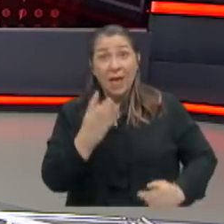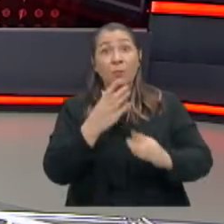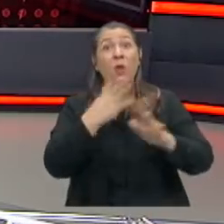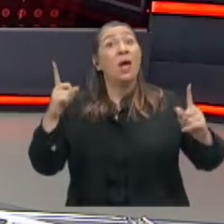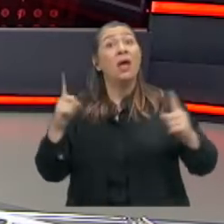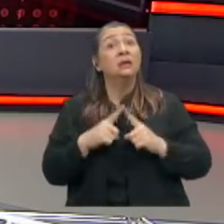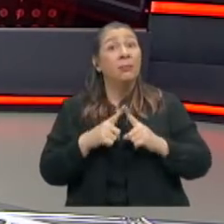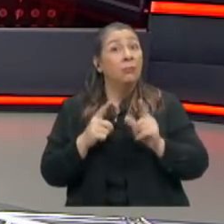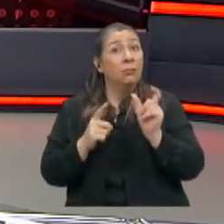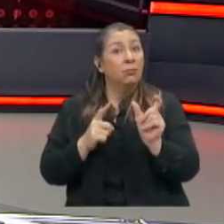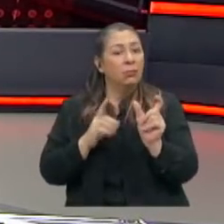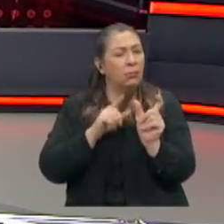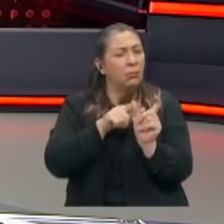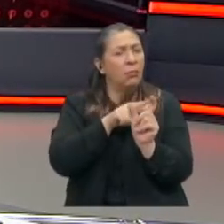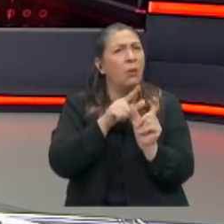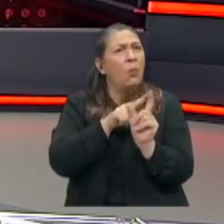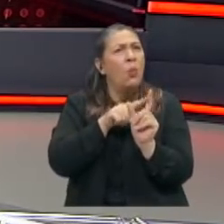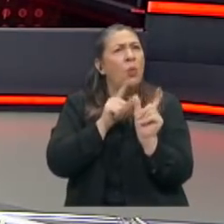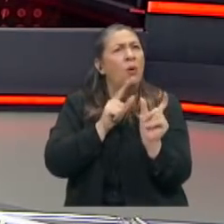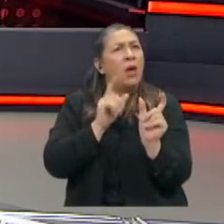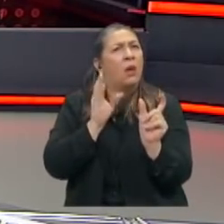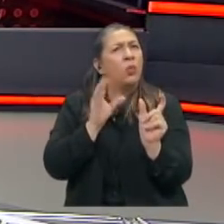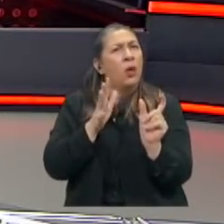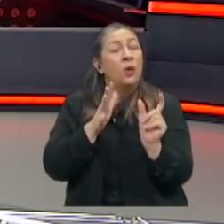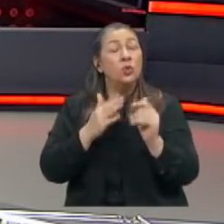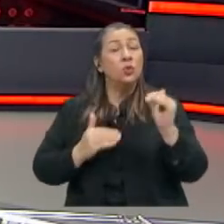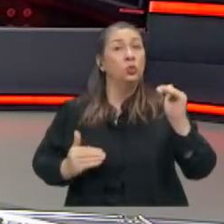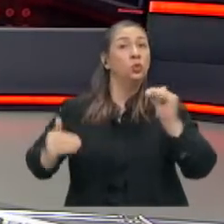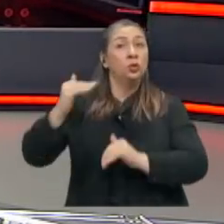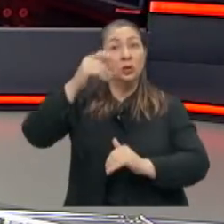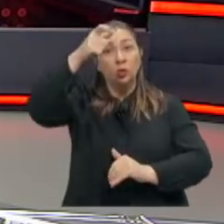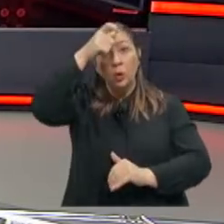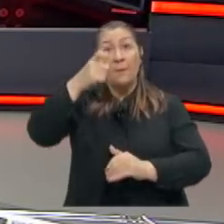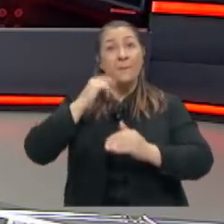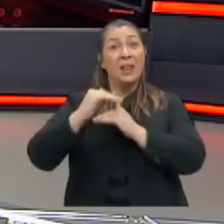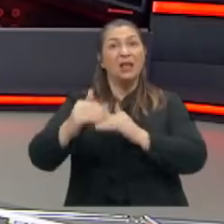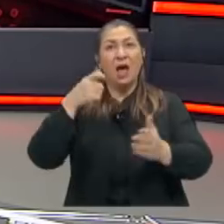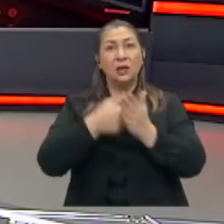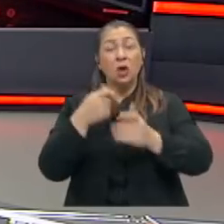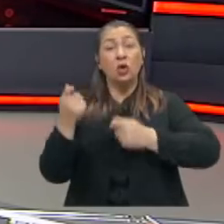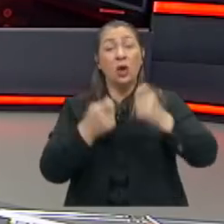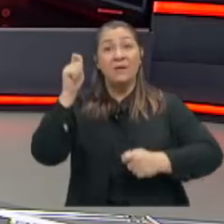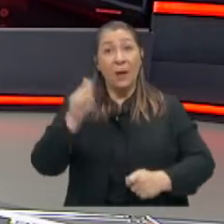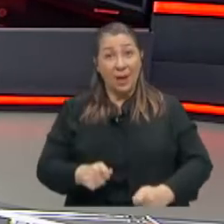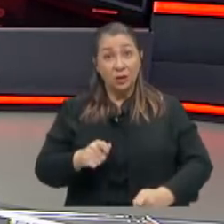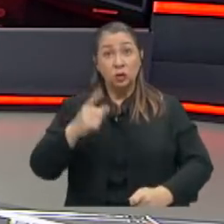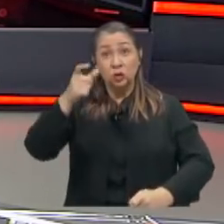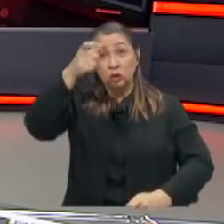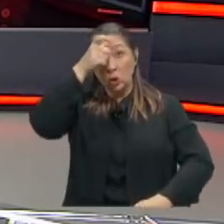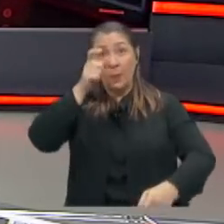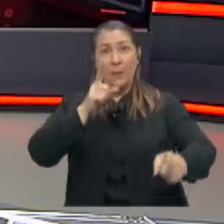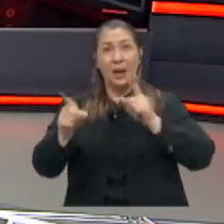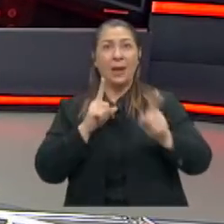hesap, garip bir ifade. Yüce Türk milleti adına görev yapan Türk